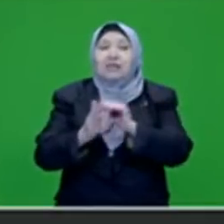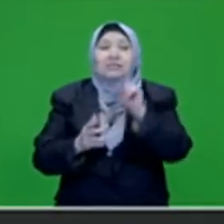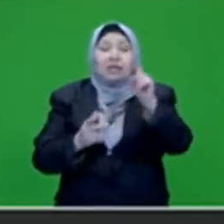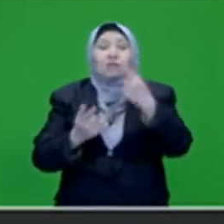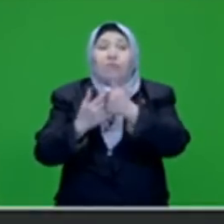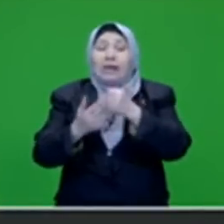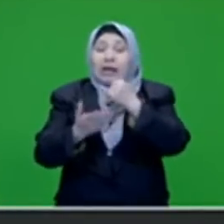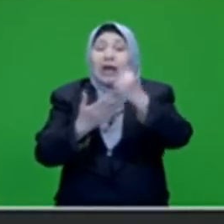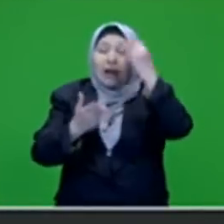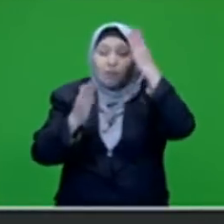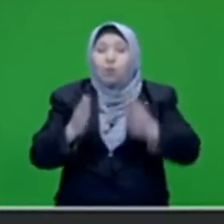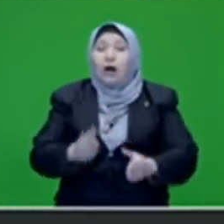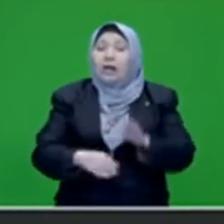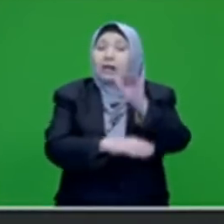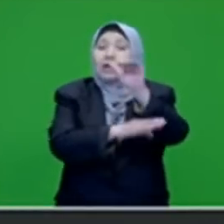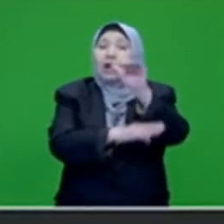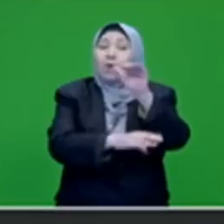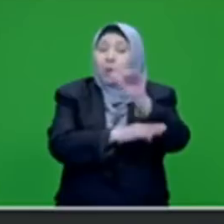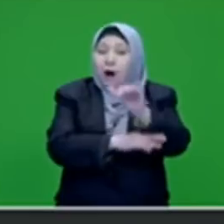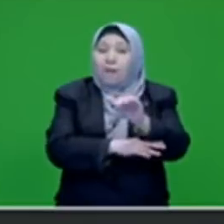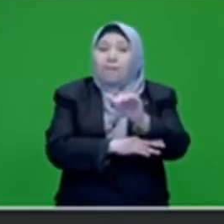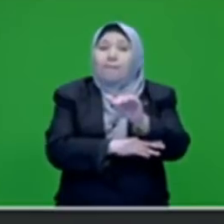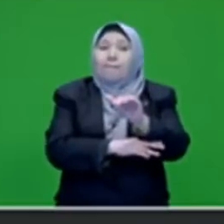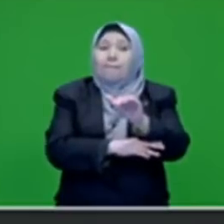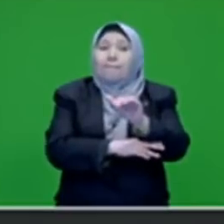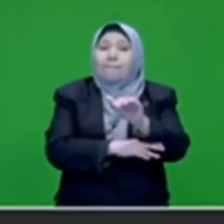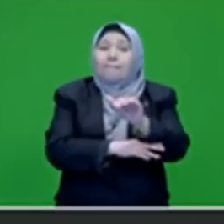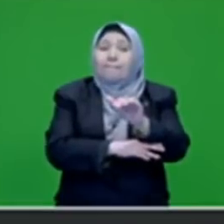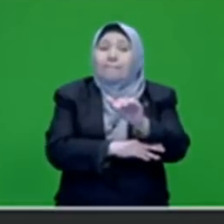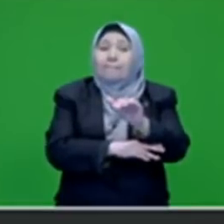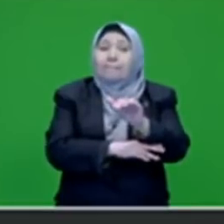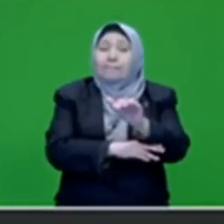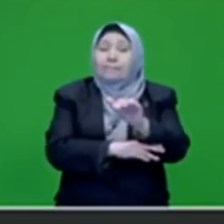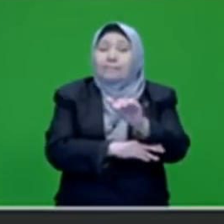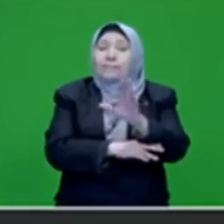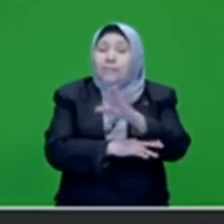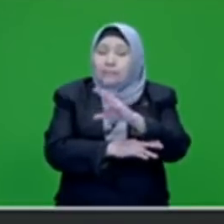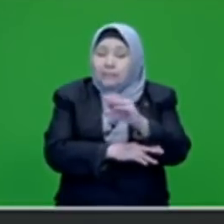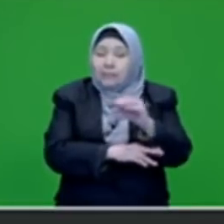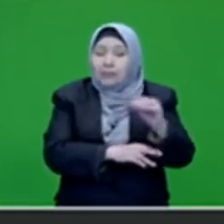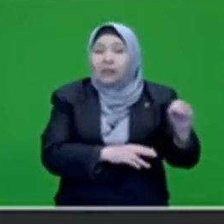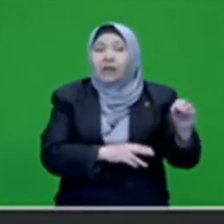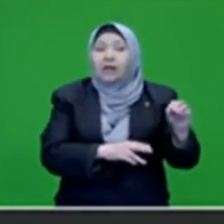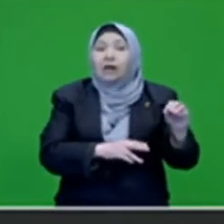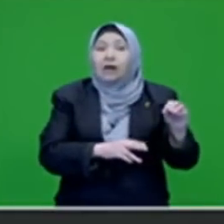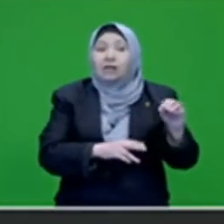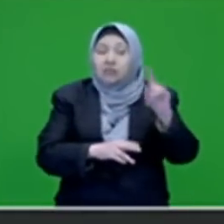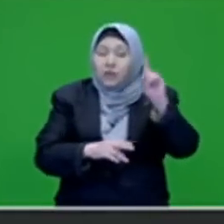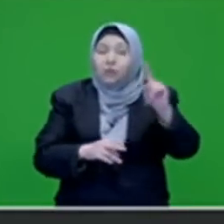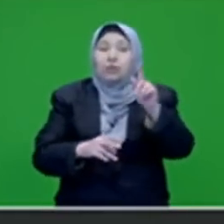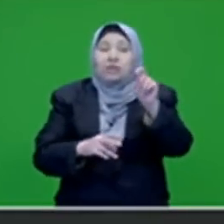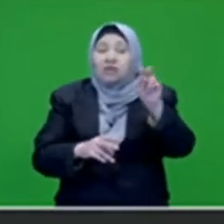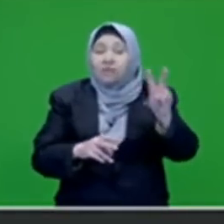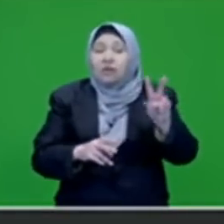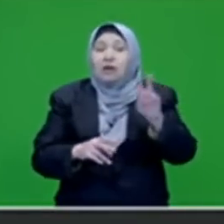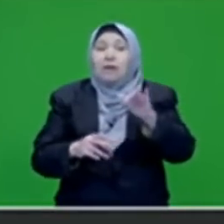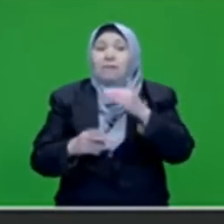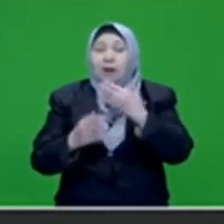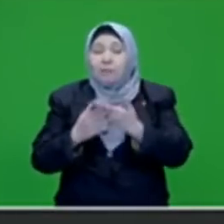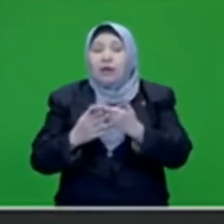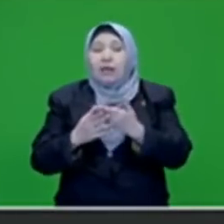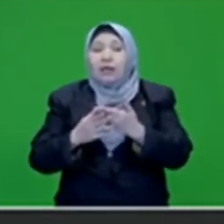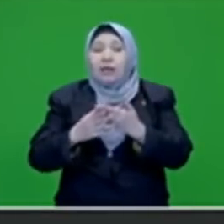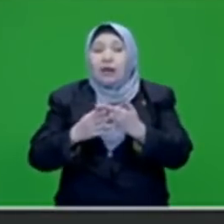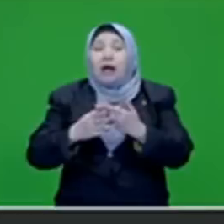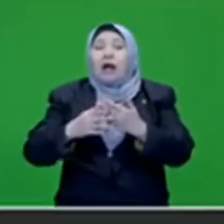ikon dakwah yang dilihat peranan saya. Begitu dengan saluran TV yang lain dan platform-platform